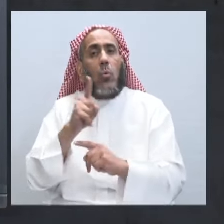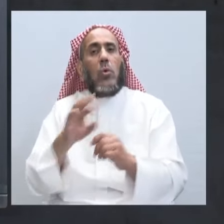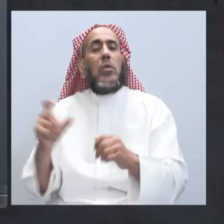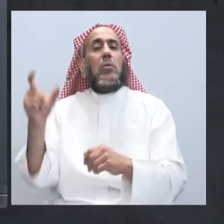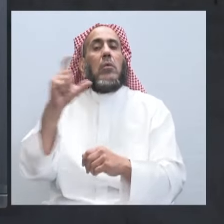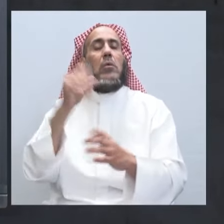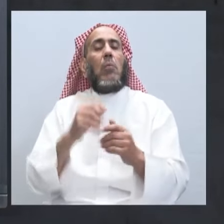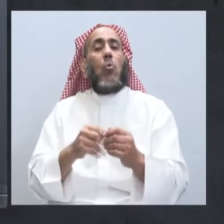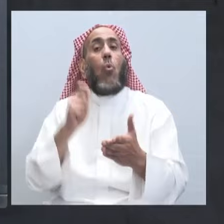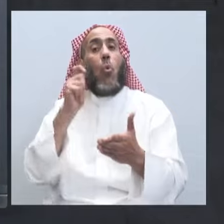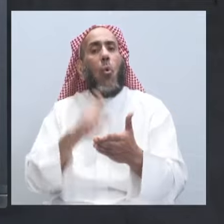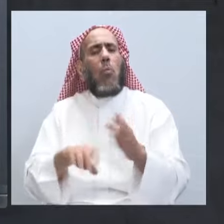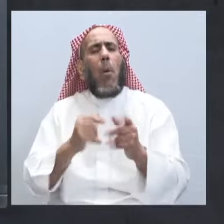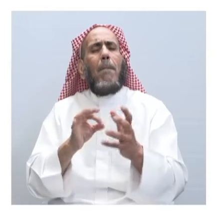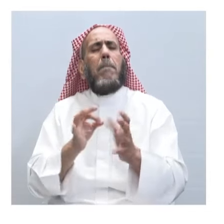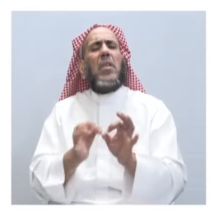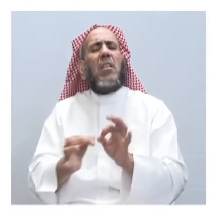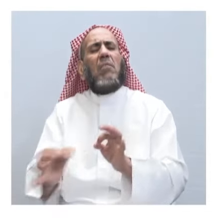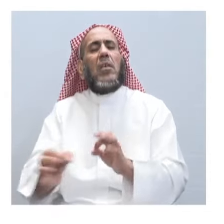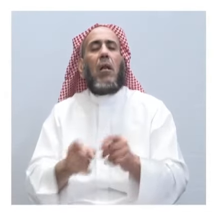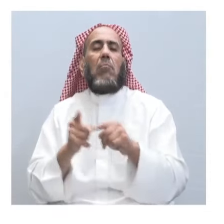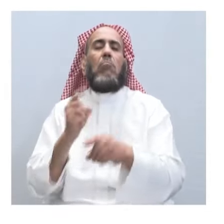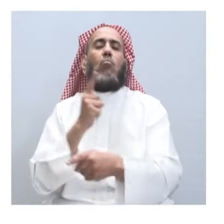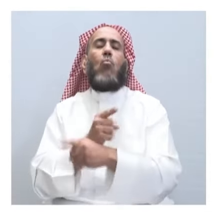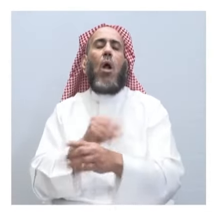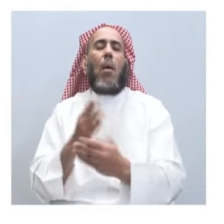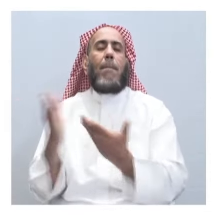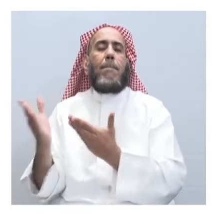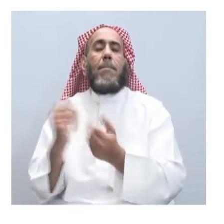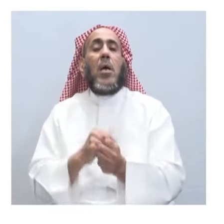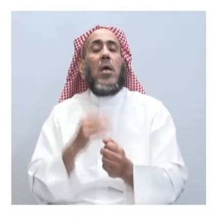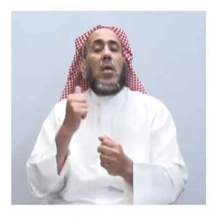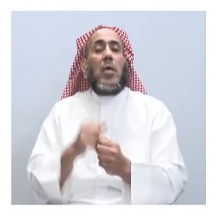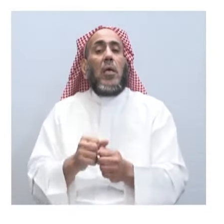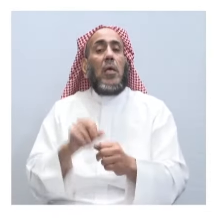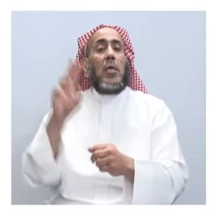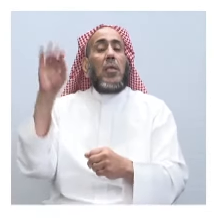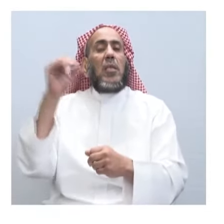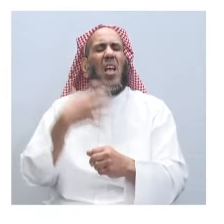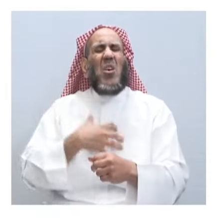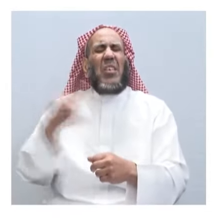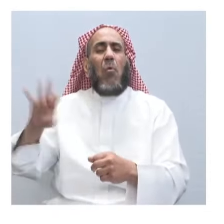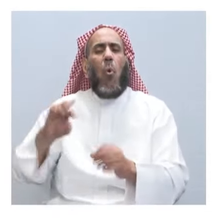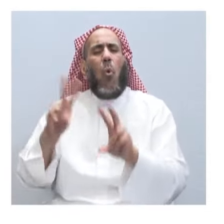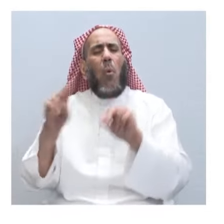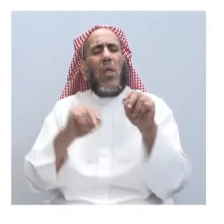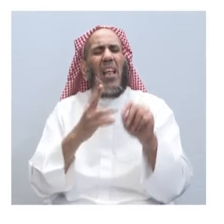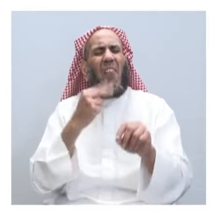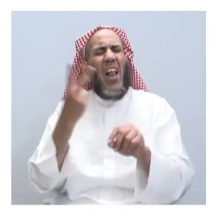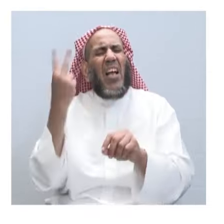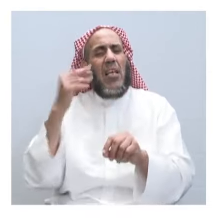تناول حكمه تفصيل للتط امثله كثيره سواء في القديم